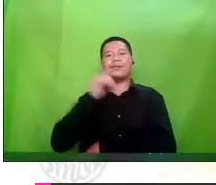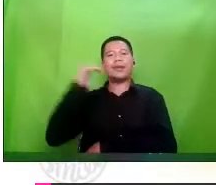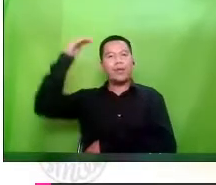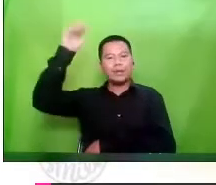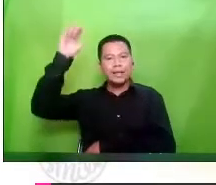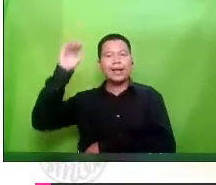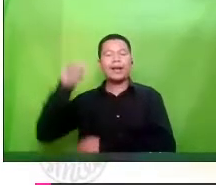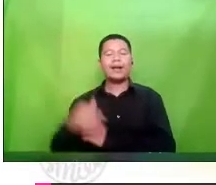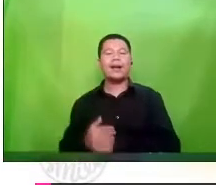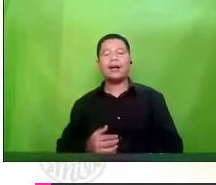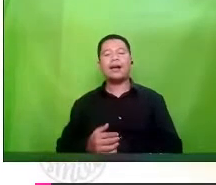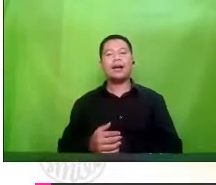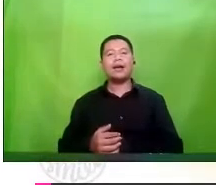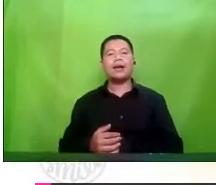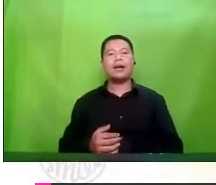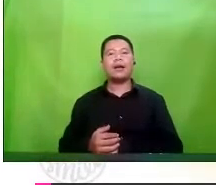yang